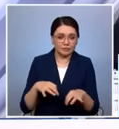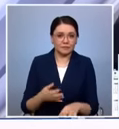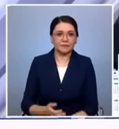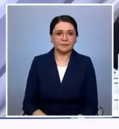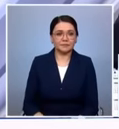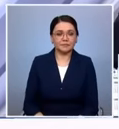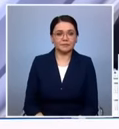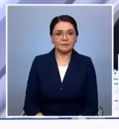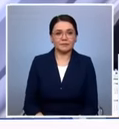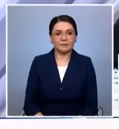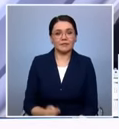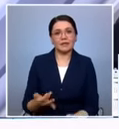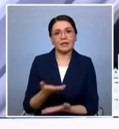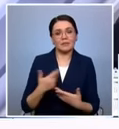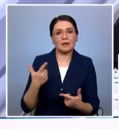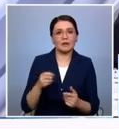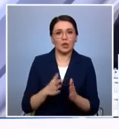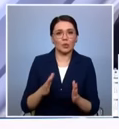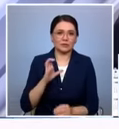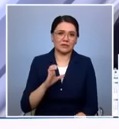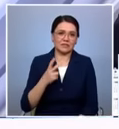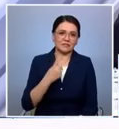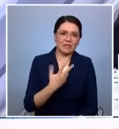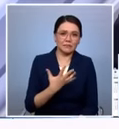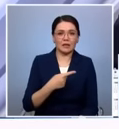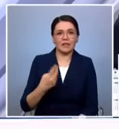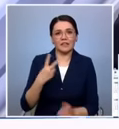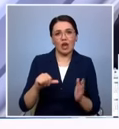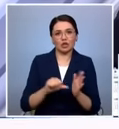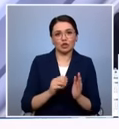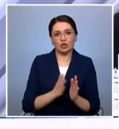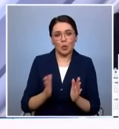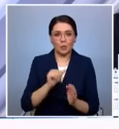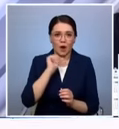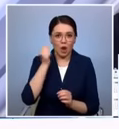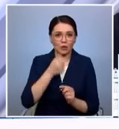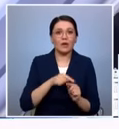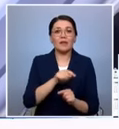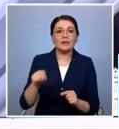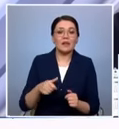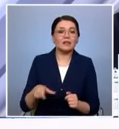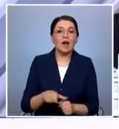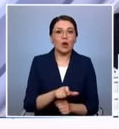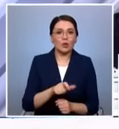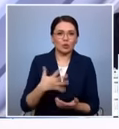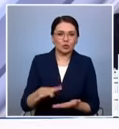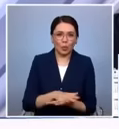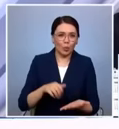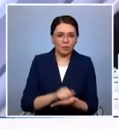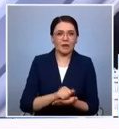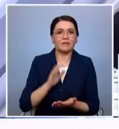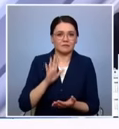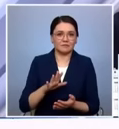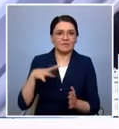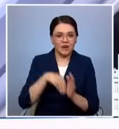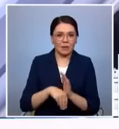Хабиров обмолвился, что ему более или менее понятны источники финансирования. Вот это «более или менее» звучало достаточно подозрительно.